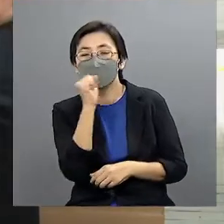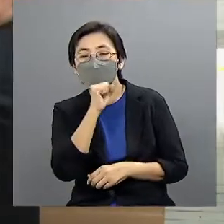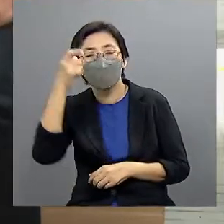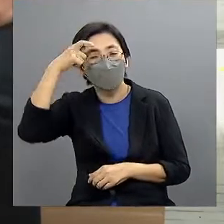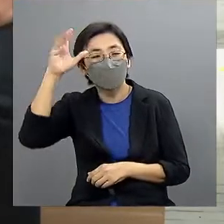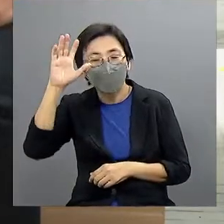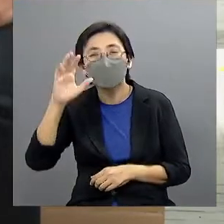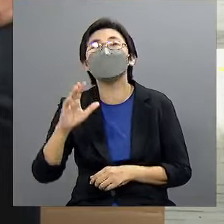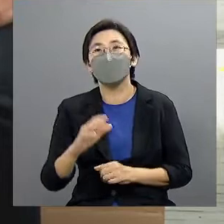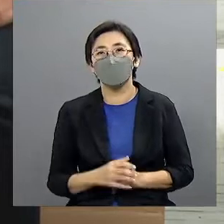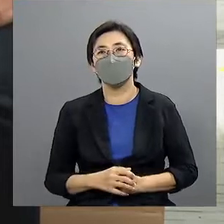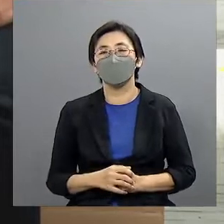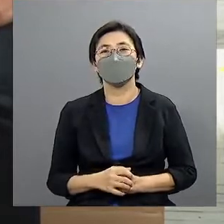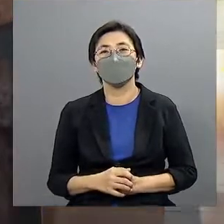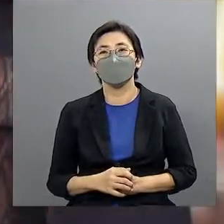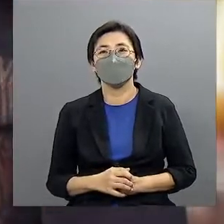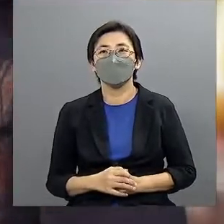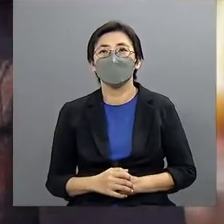ไวค่ะ